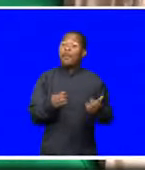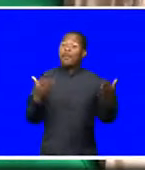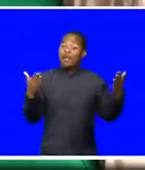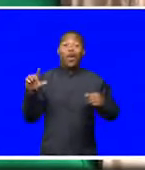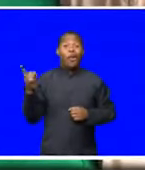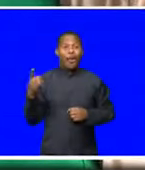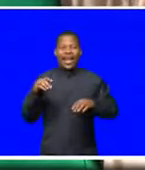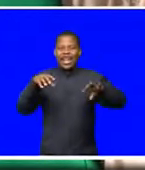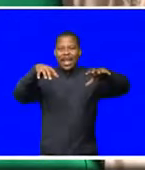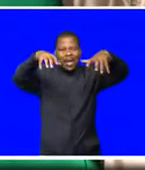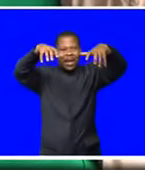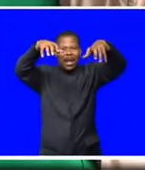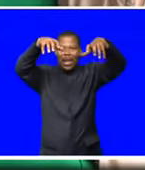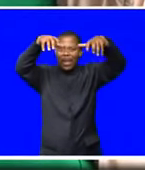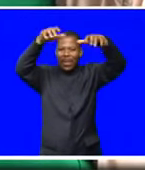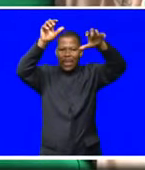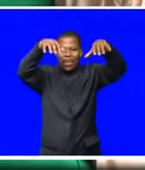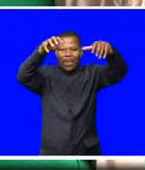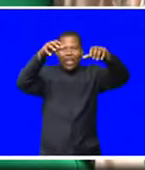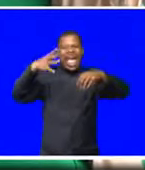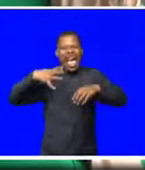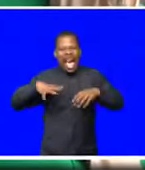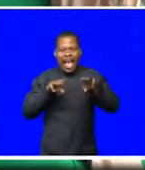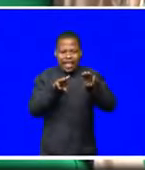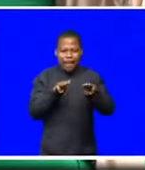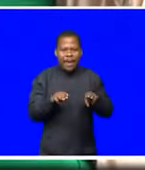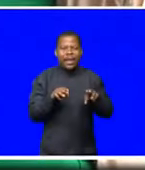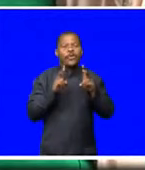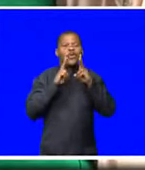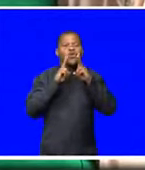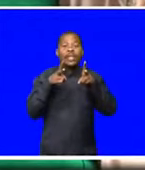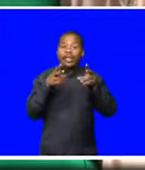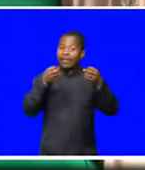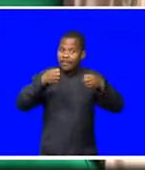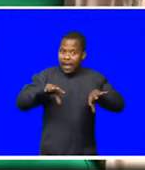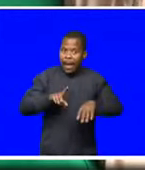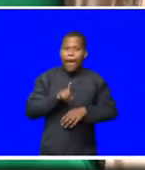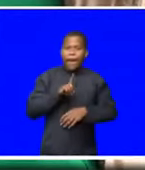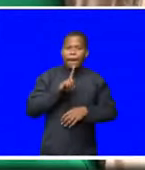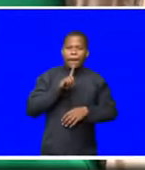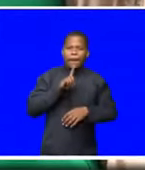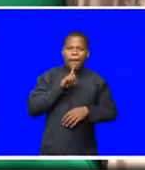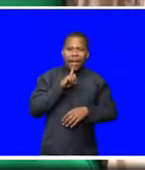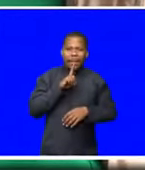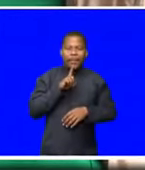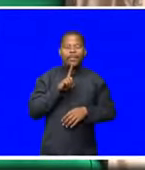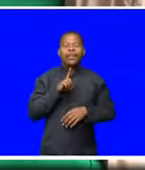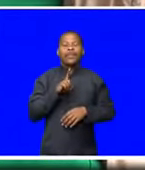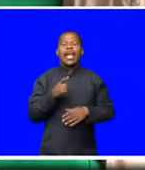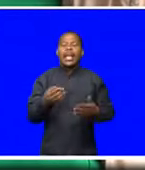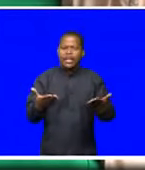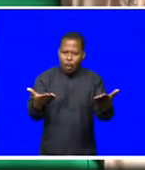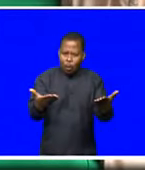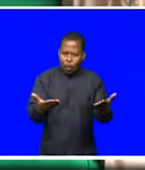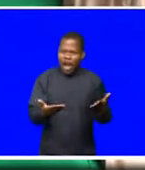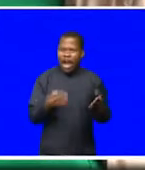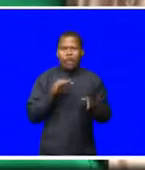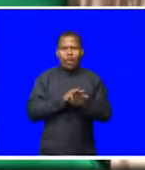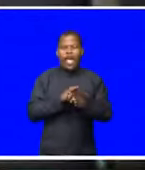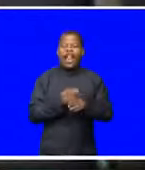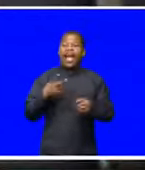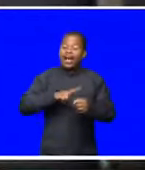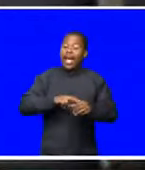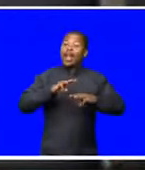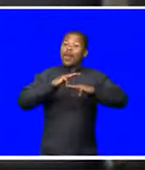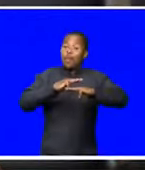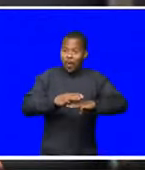siphazamise kakhulu indzawo letiningasikakhonanga kuya kido kodwa impatho nje lesiyitholile nanini singabuya